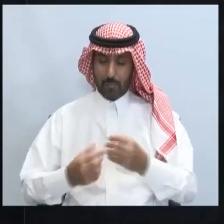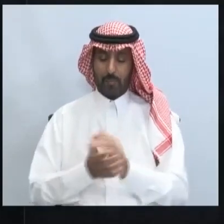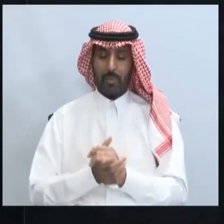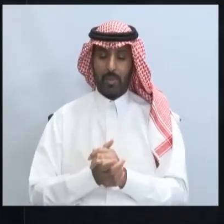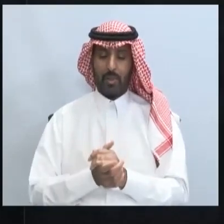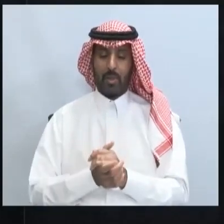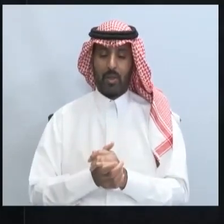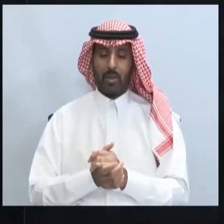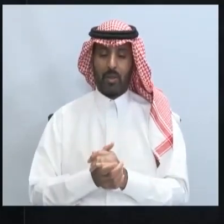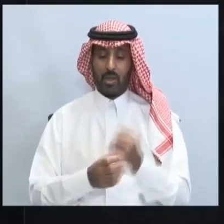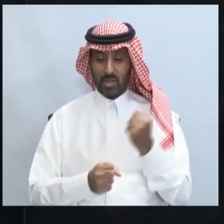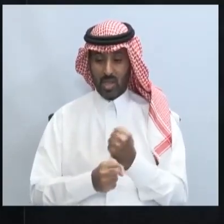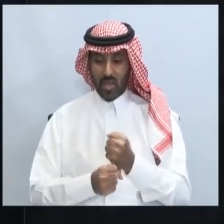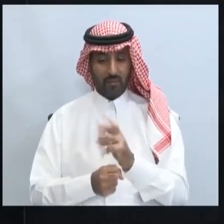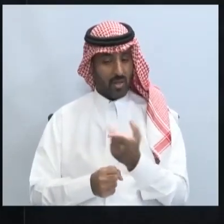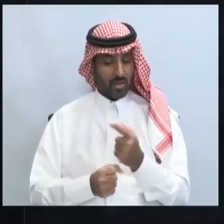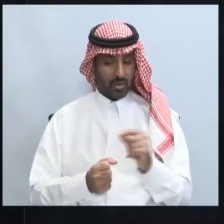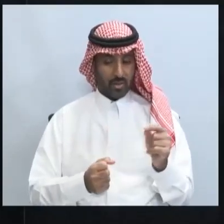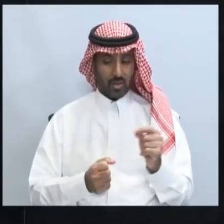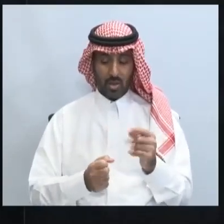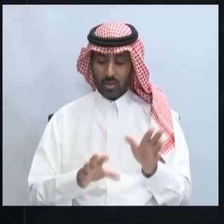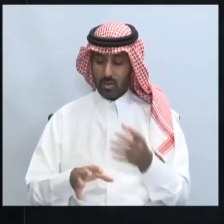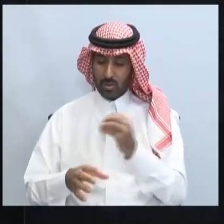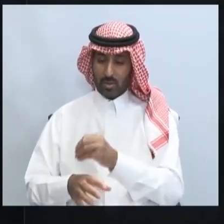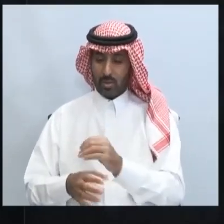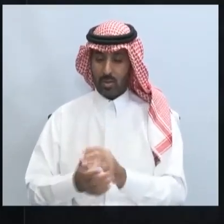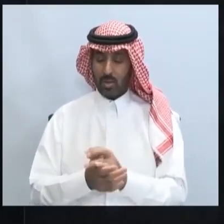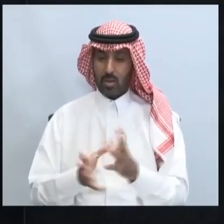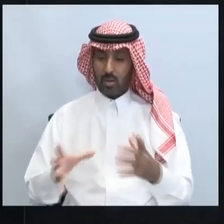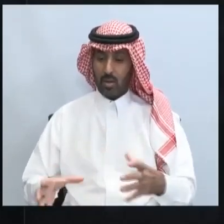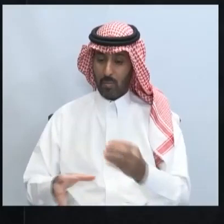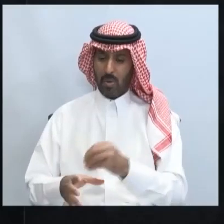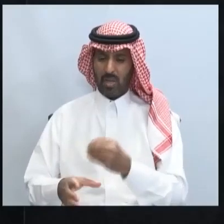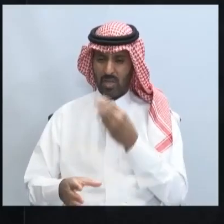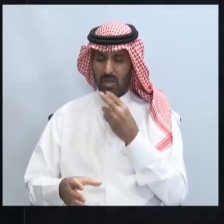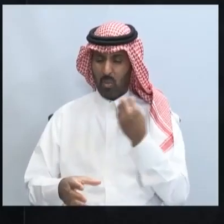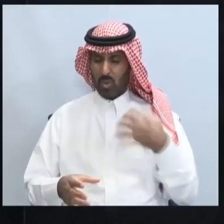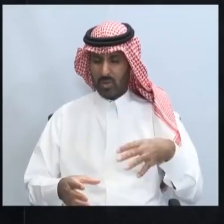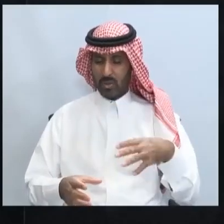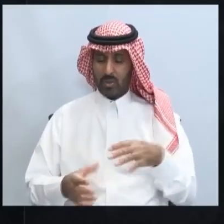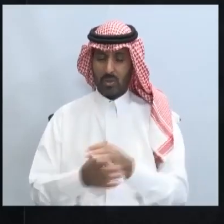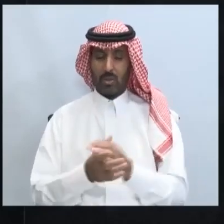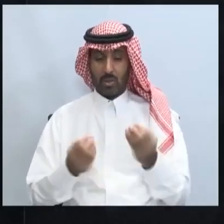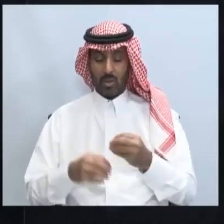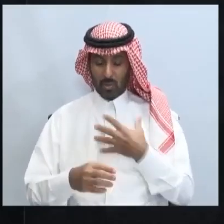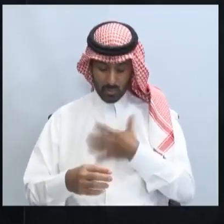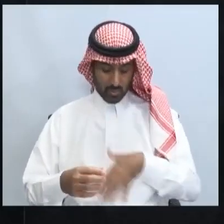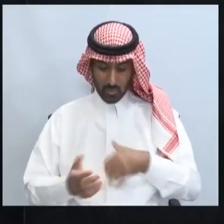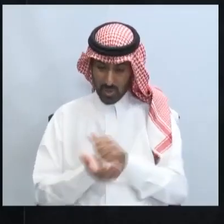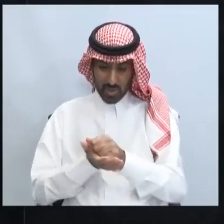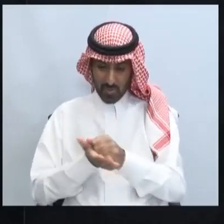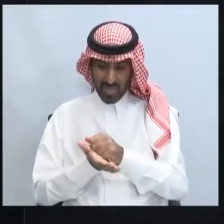لدينا عده تصرفات اضعها في المكان المخصص للملابس اذا لم يكن اذا كان الوسخ كثيرا لا يمكن